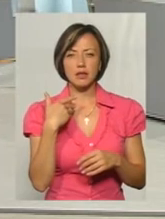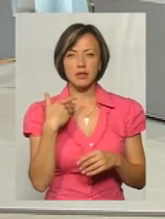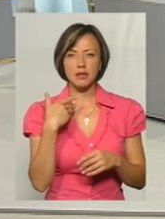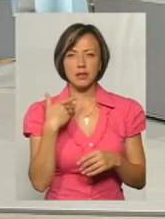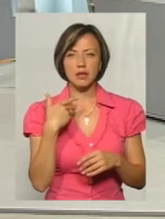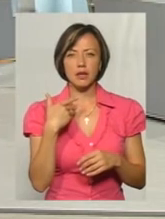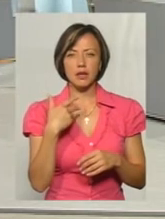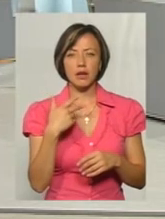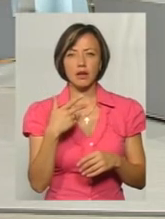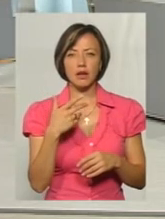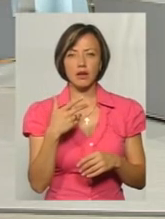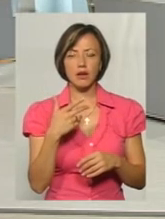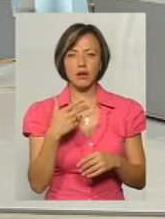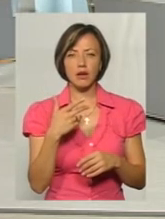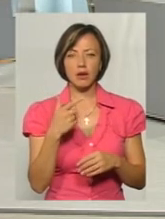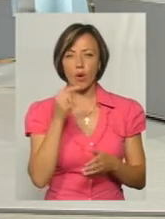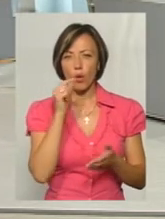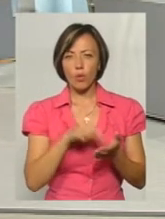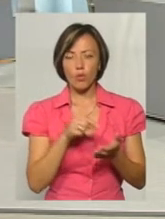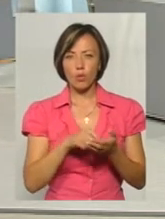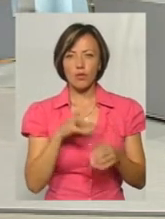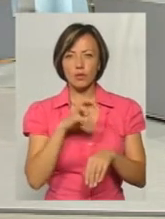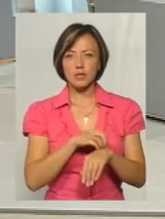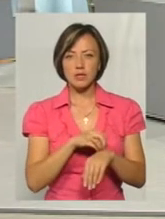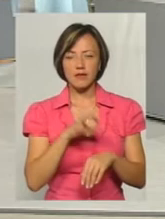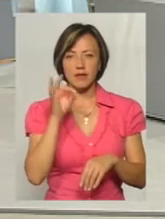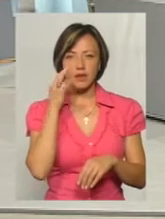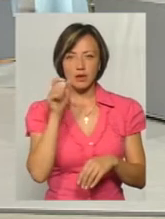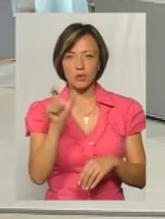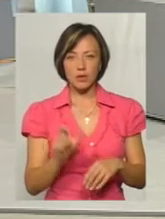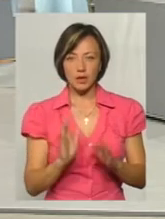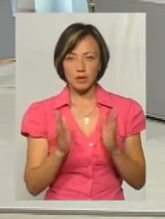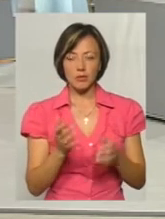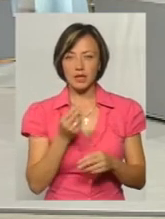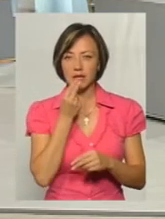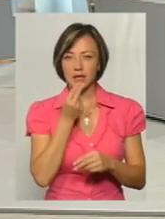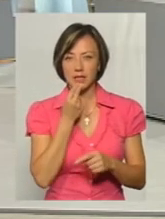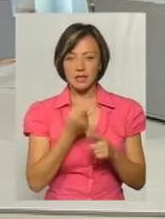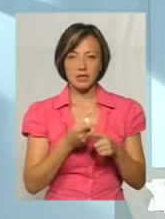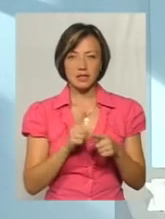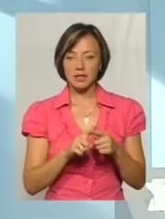антибіотики чи як? От курку вкусив лист, і людина буде цю курку їсти. І він її